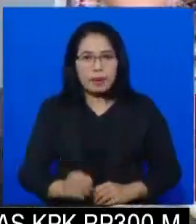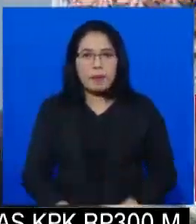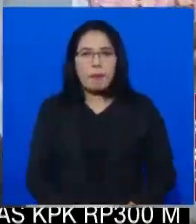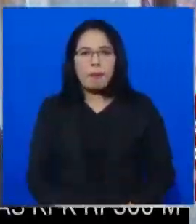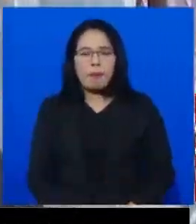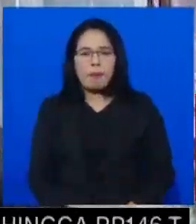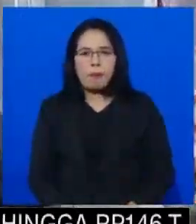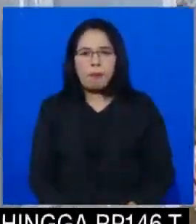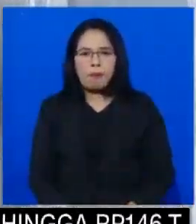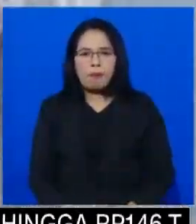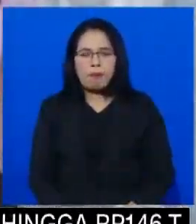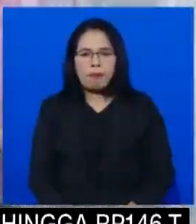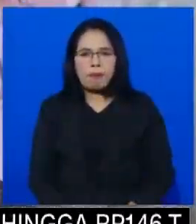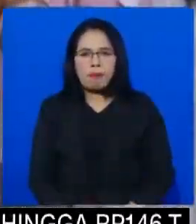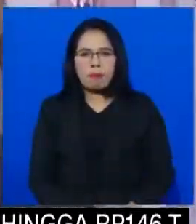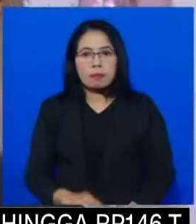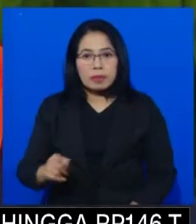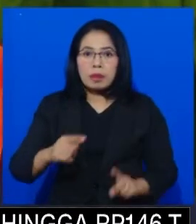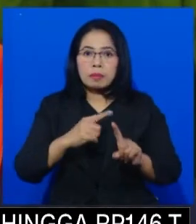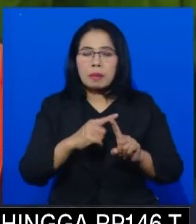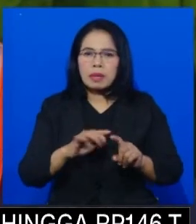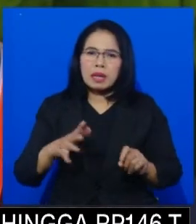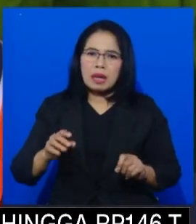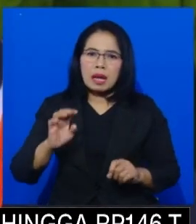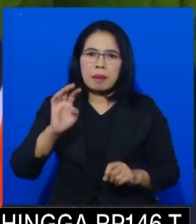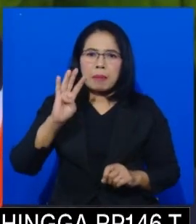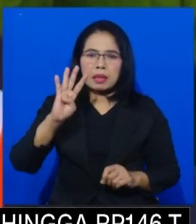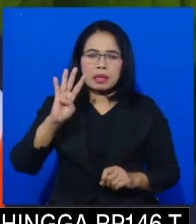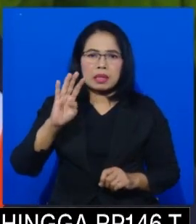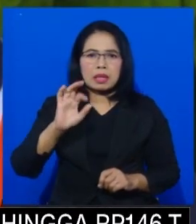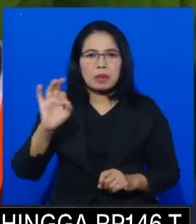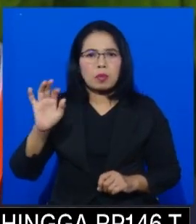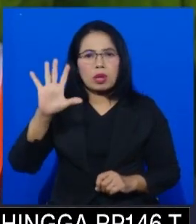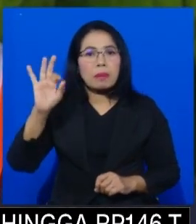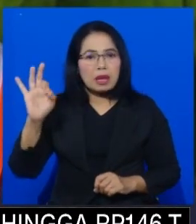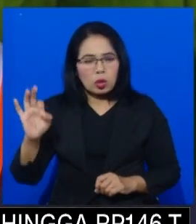Jadi kita staging, ini akan menambah sekitar 4.500 kilometer